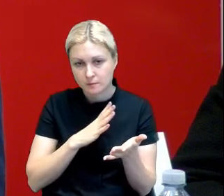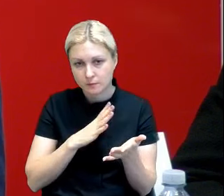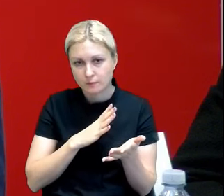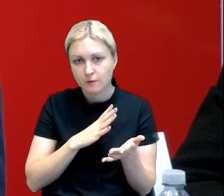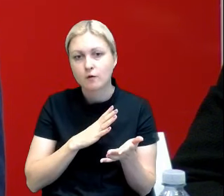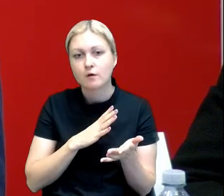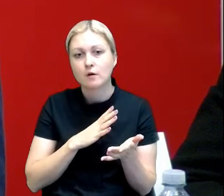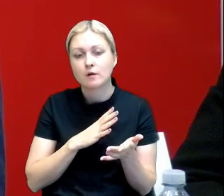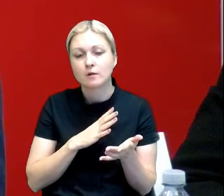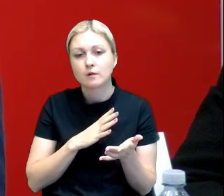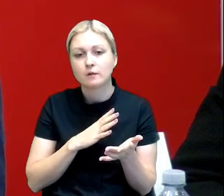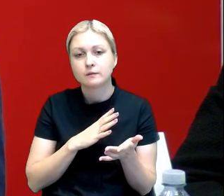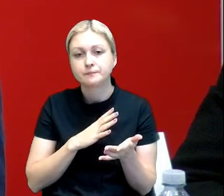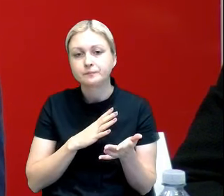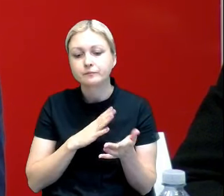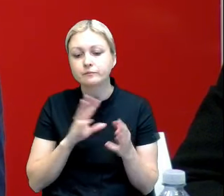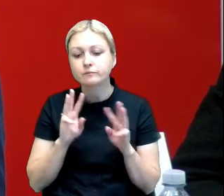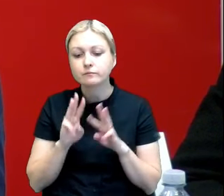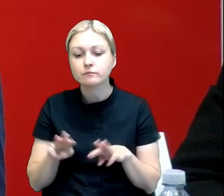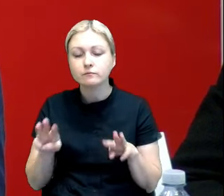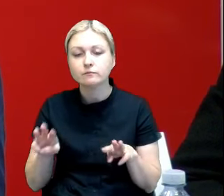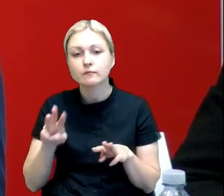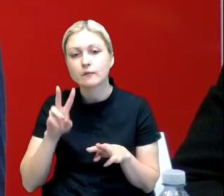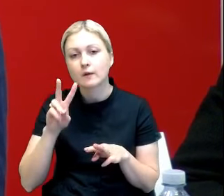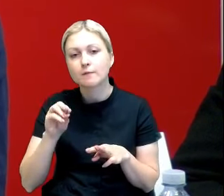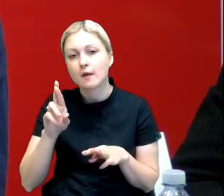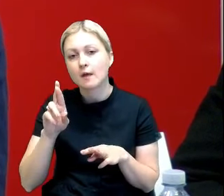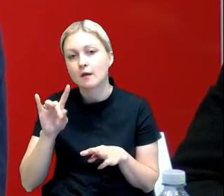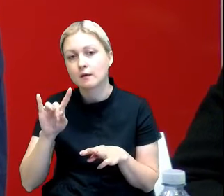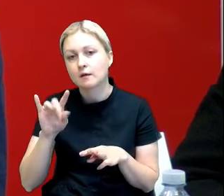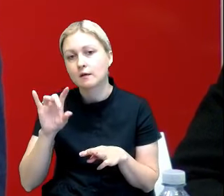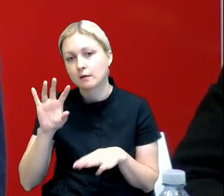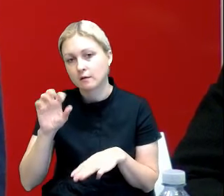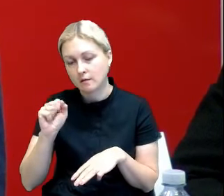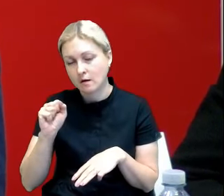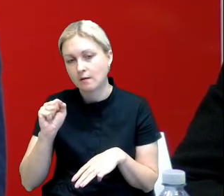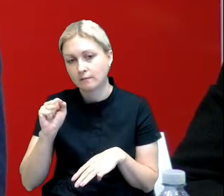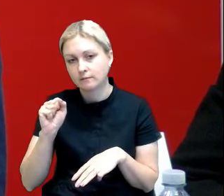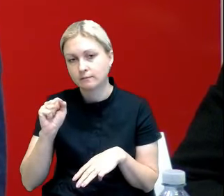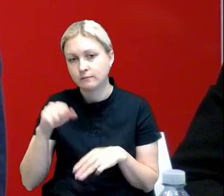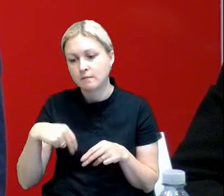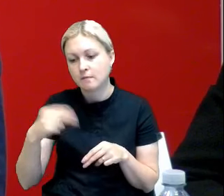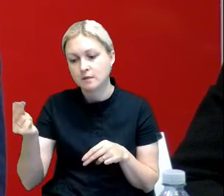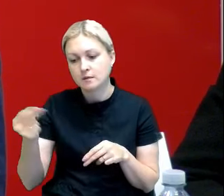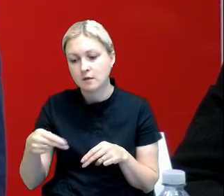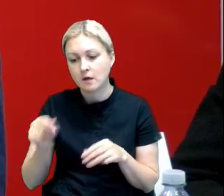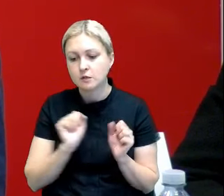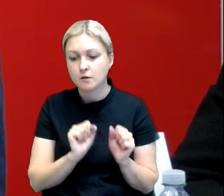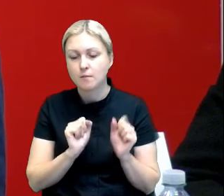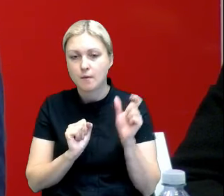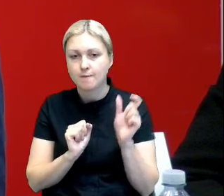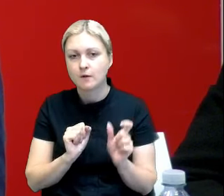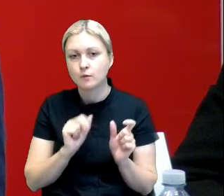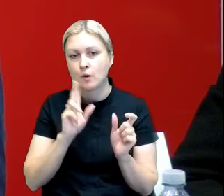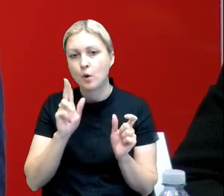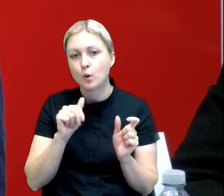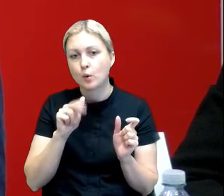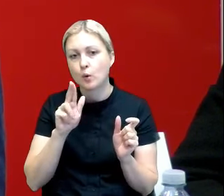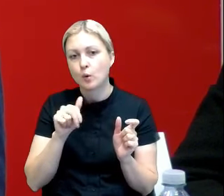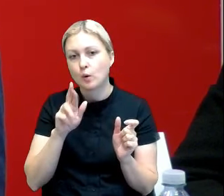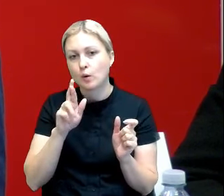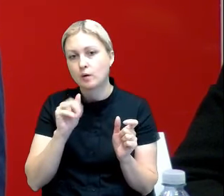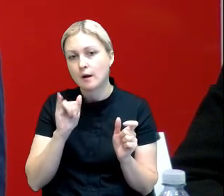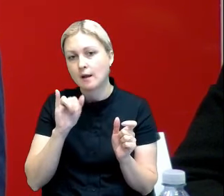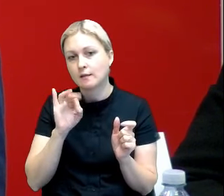už ministrą aurelioo verigą pasirašė pavaduojantis ministras kukuraitis skirti